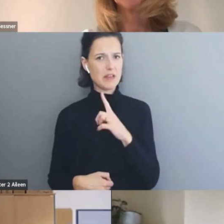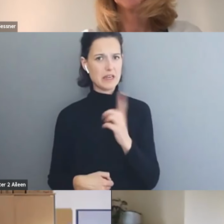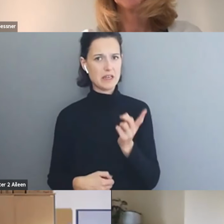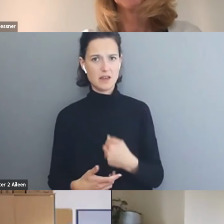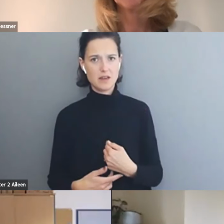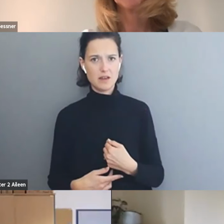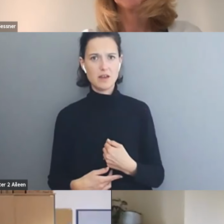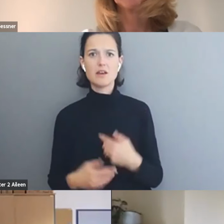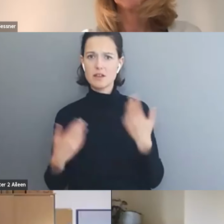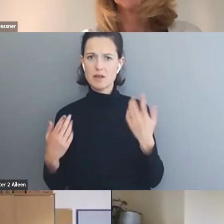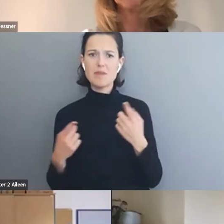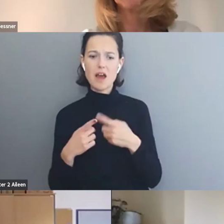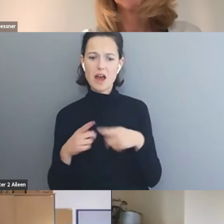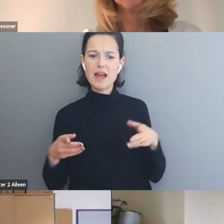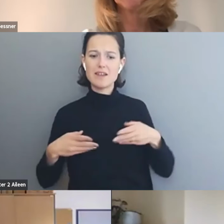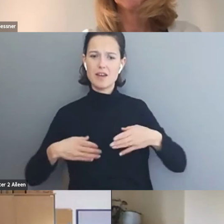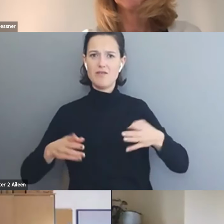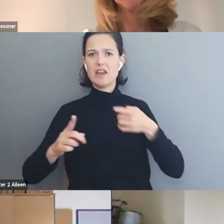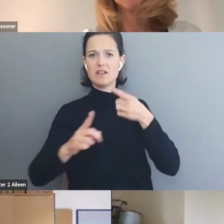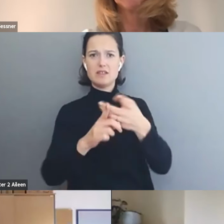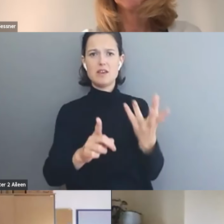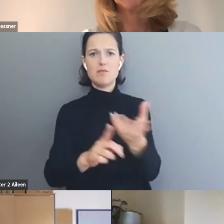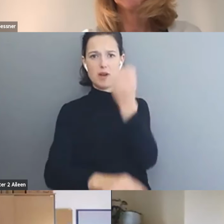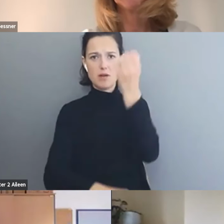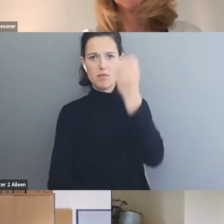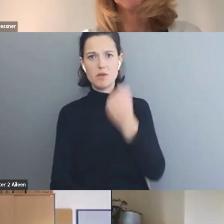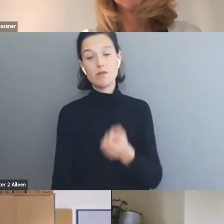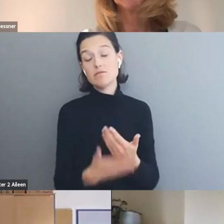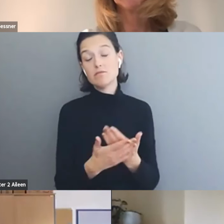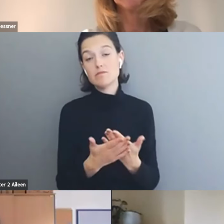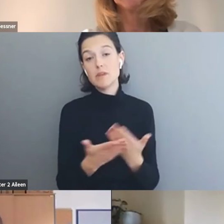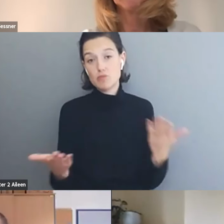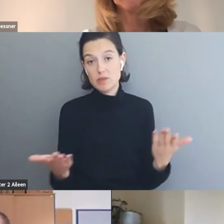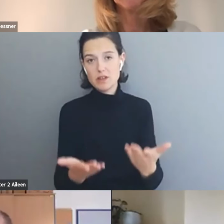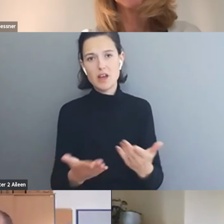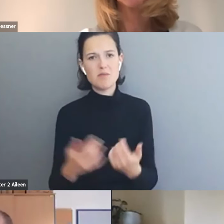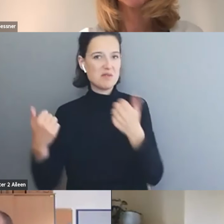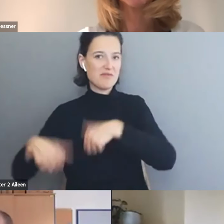Ziel zu erreichen. Das wäre eine Möglichkeit davon.